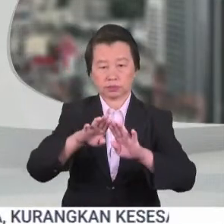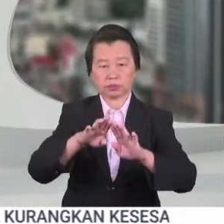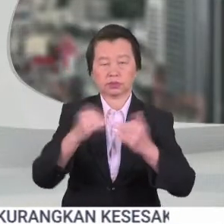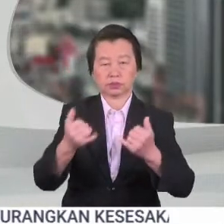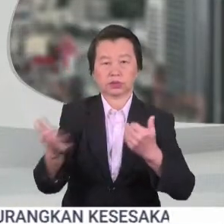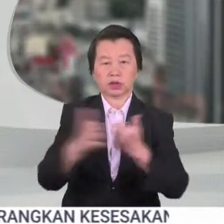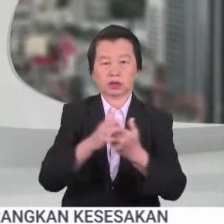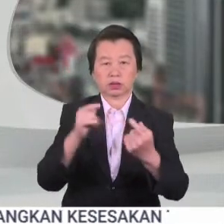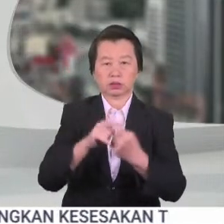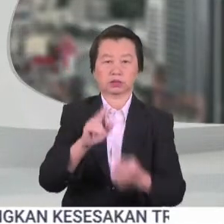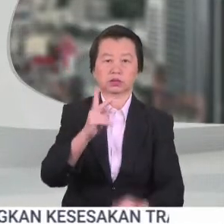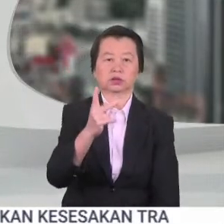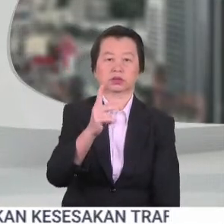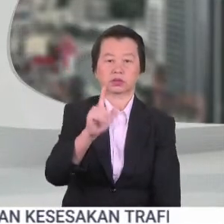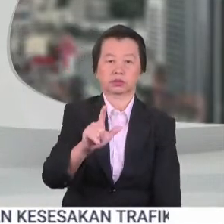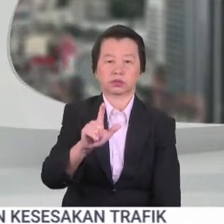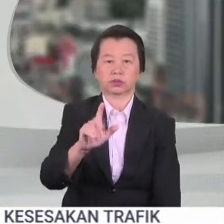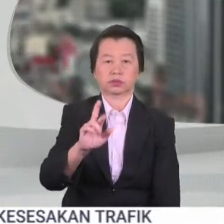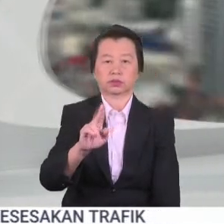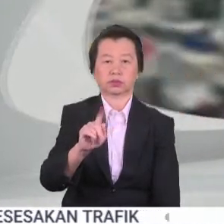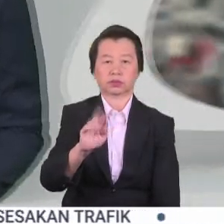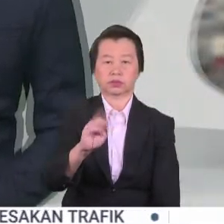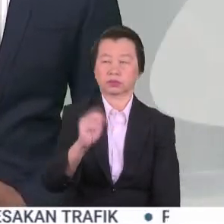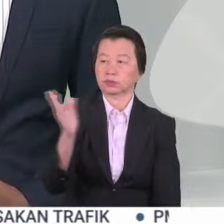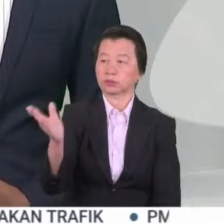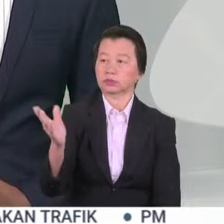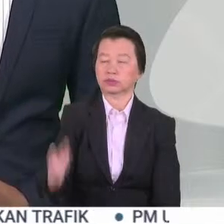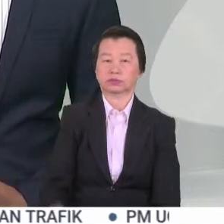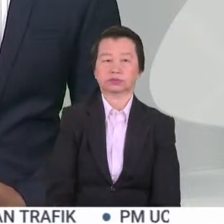semasa kembali semula ke angkasapuri kota